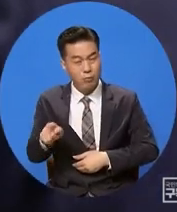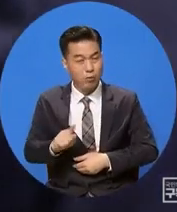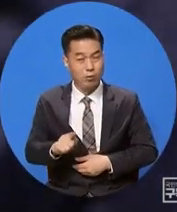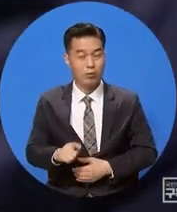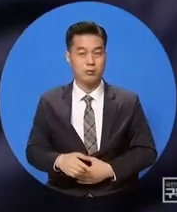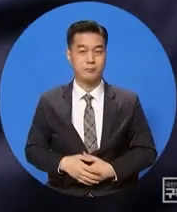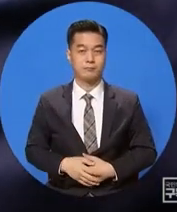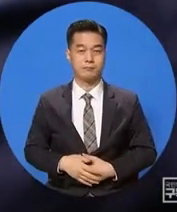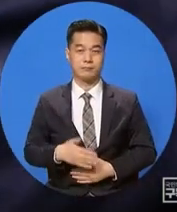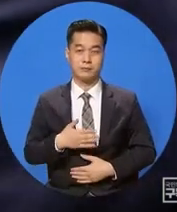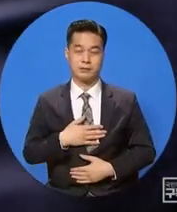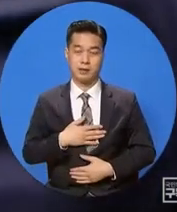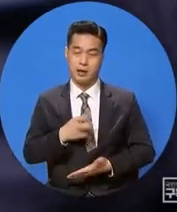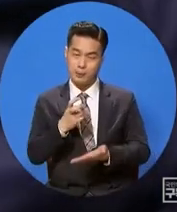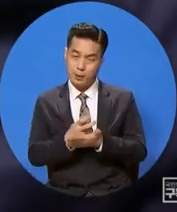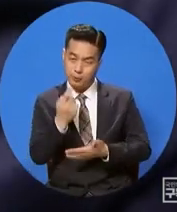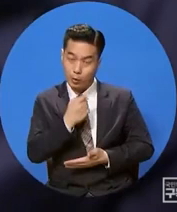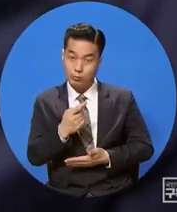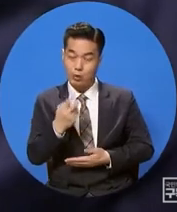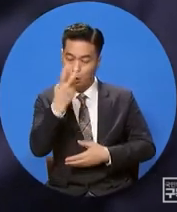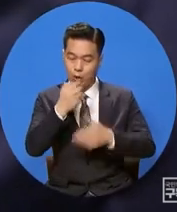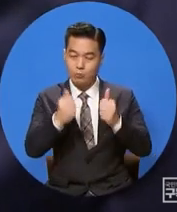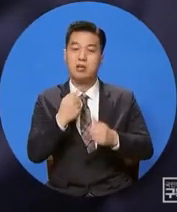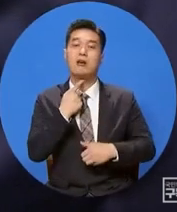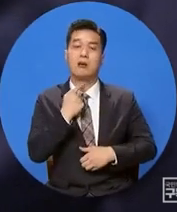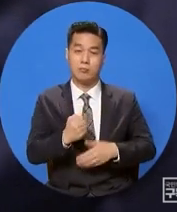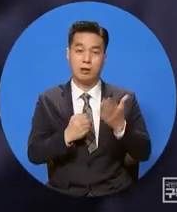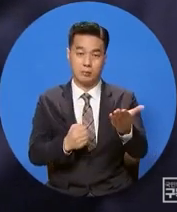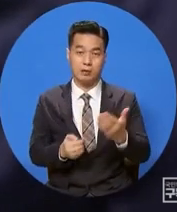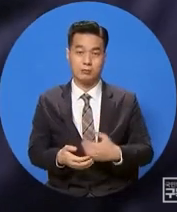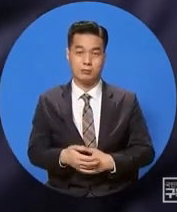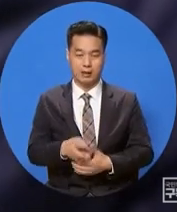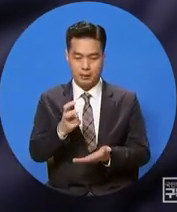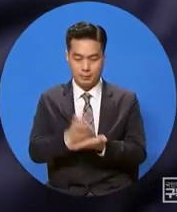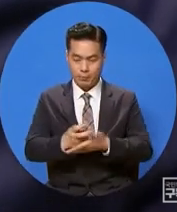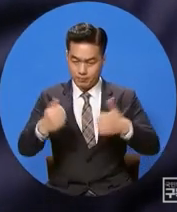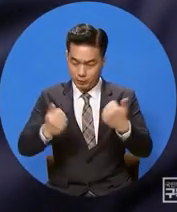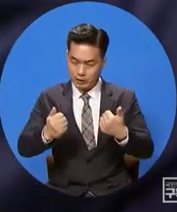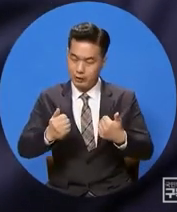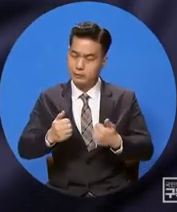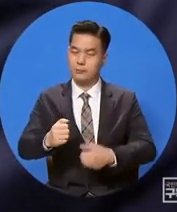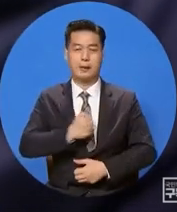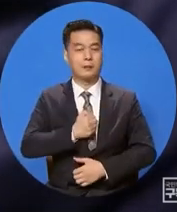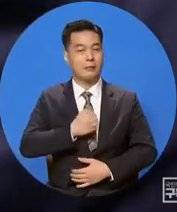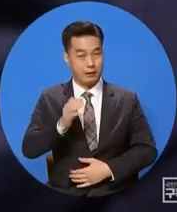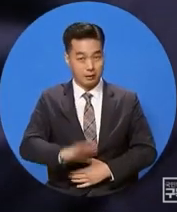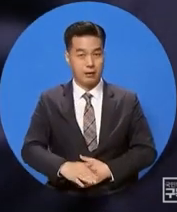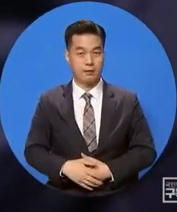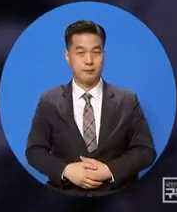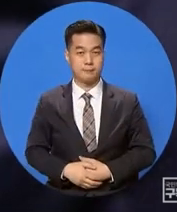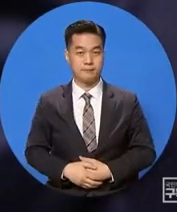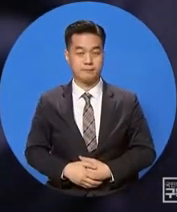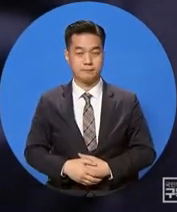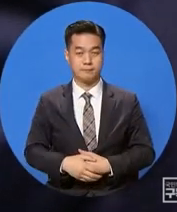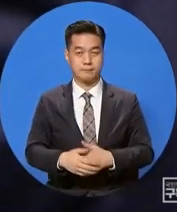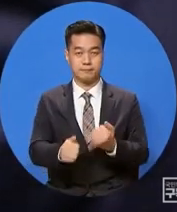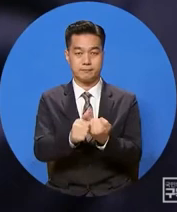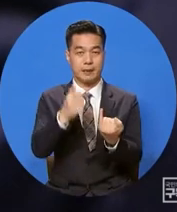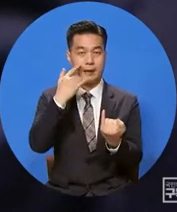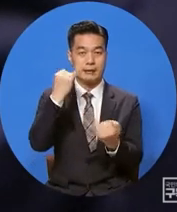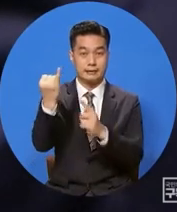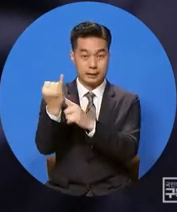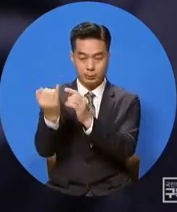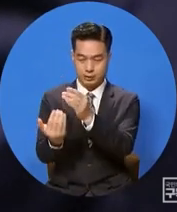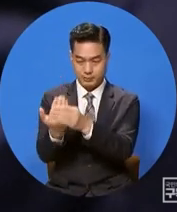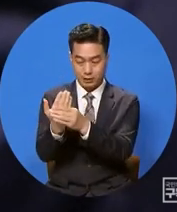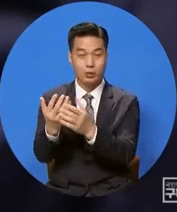후보. 이거 네. 법률 논쟁 아니, 검사를 하셨으니까 아니, 아실 거 아니에요? 법률 논쟁하기는 참 네. 답답한데. 물어보시니까. 장모님 사건 같은 경우에는